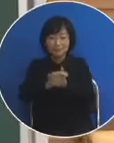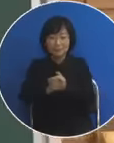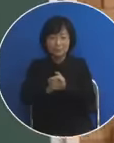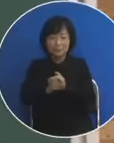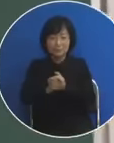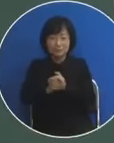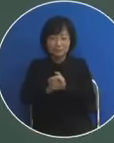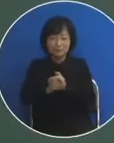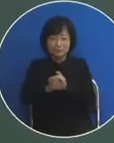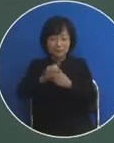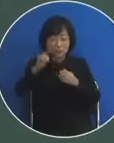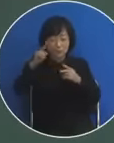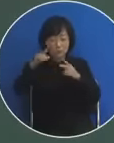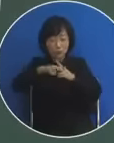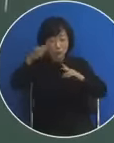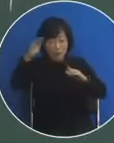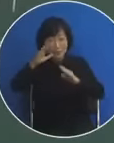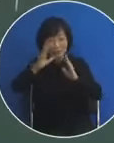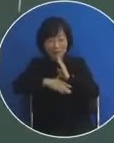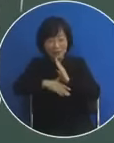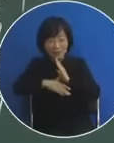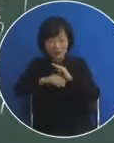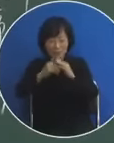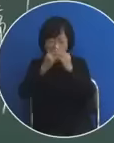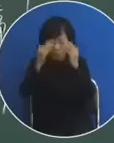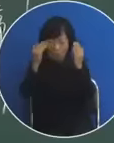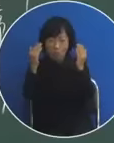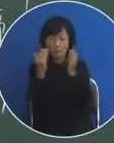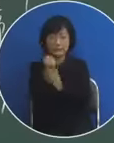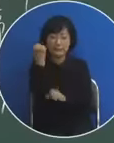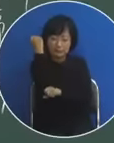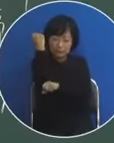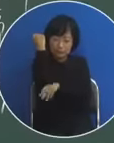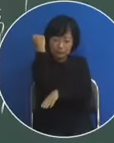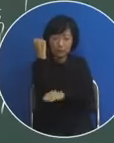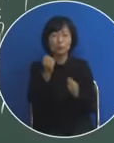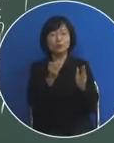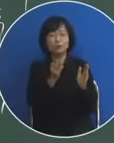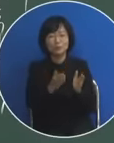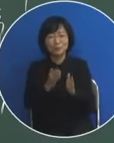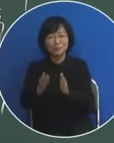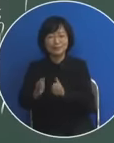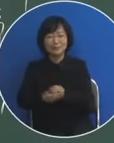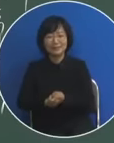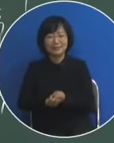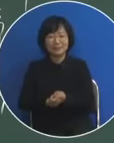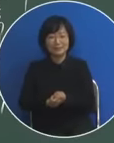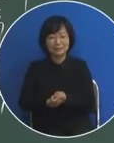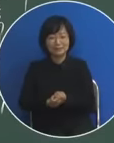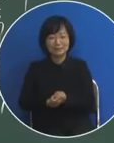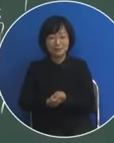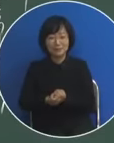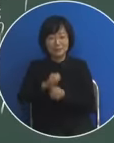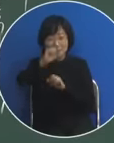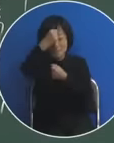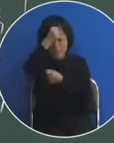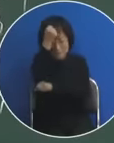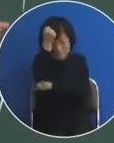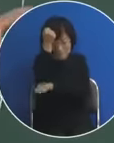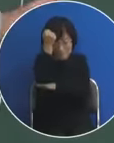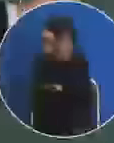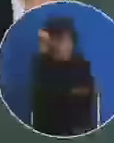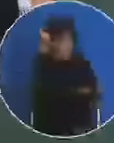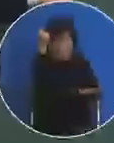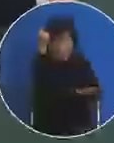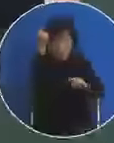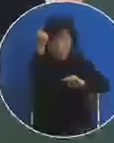모든 기초를 쌓아가고 있습니다. It's time where they're laying down the foundations. 발판 위에다 기초를 쌓아가고 있기 때문에 초등학생들 아주 이